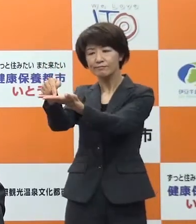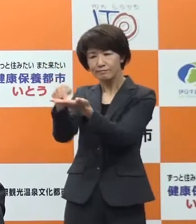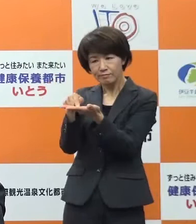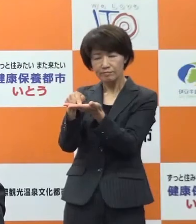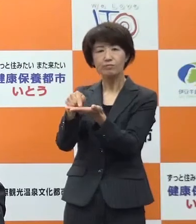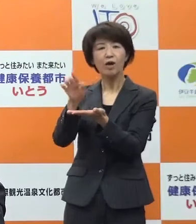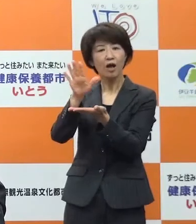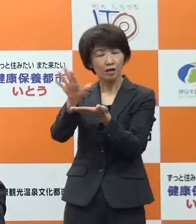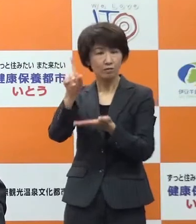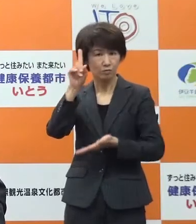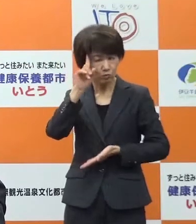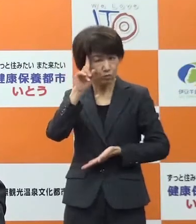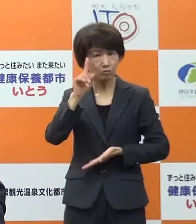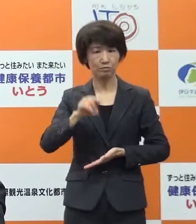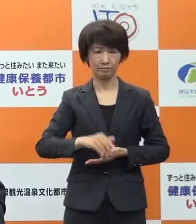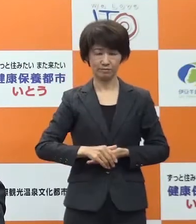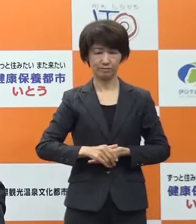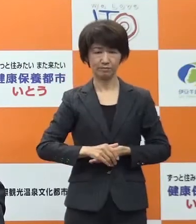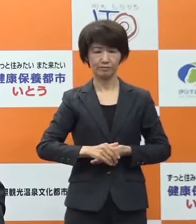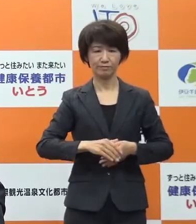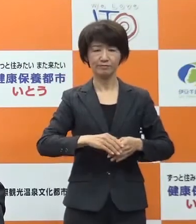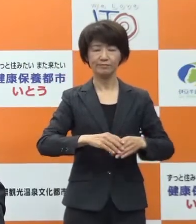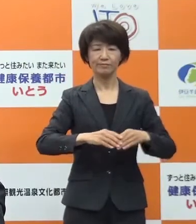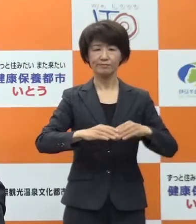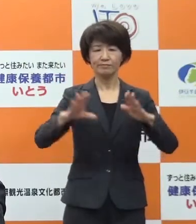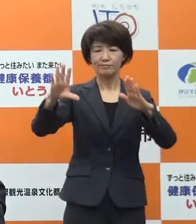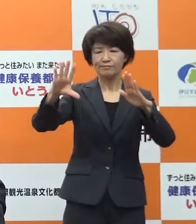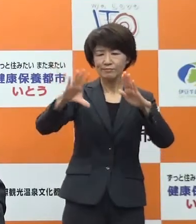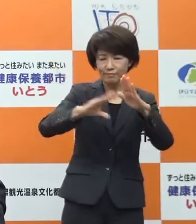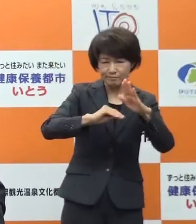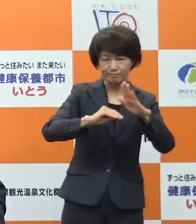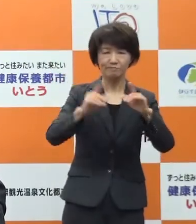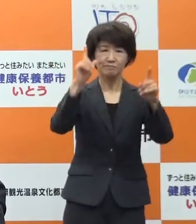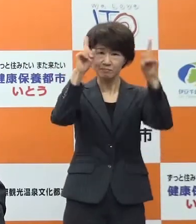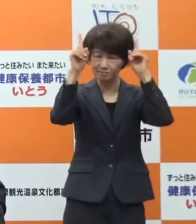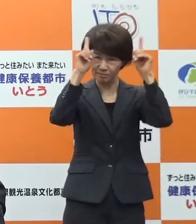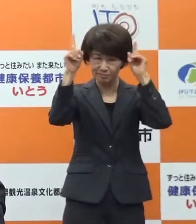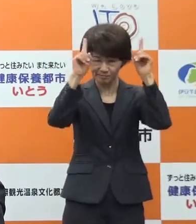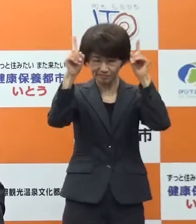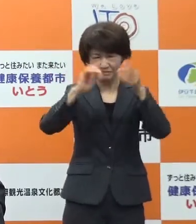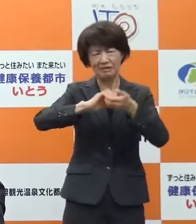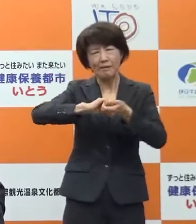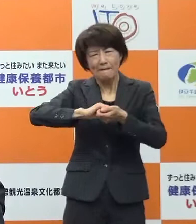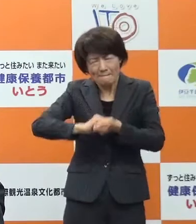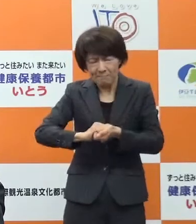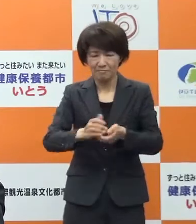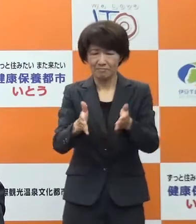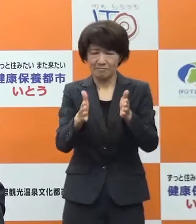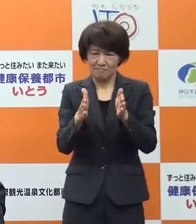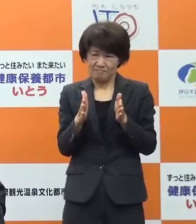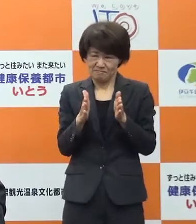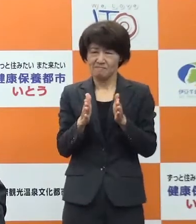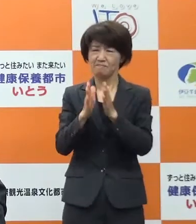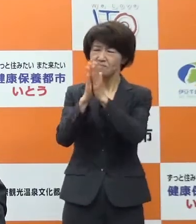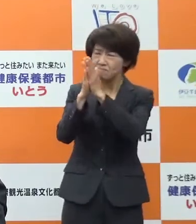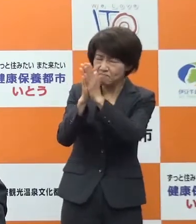思いますが、帰省や旅行などは現に控えていただくようお願いいたします